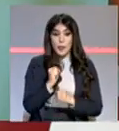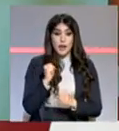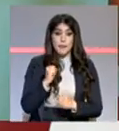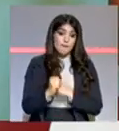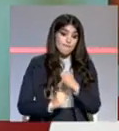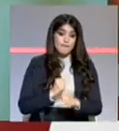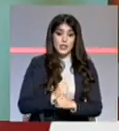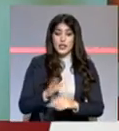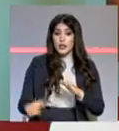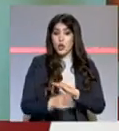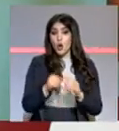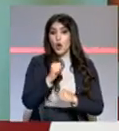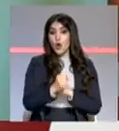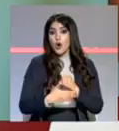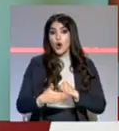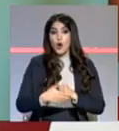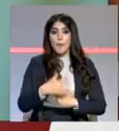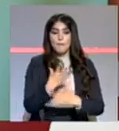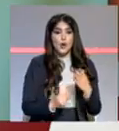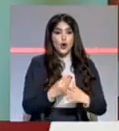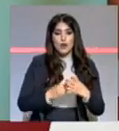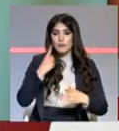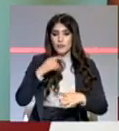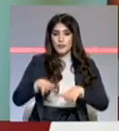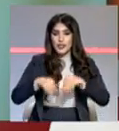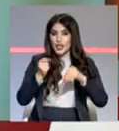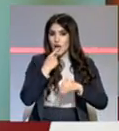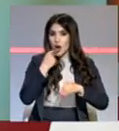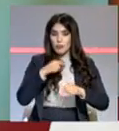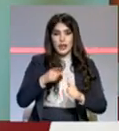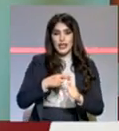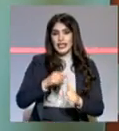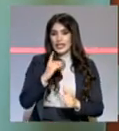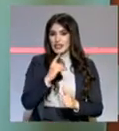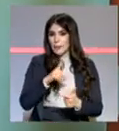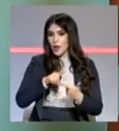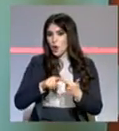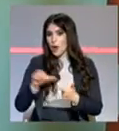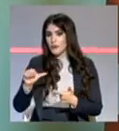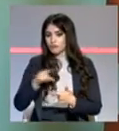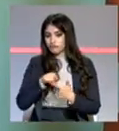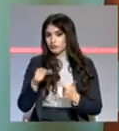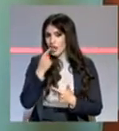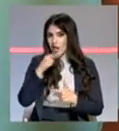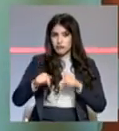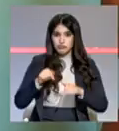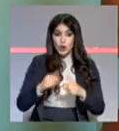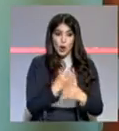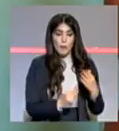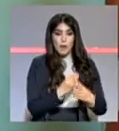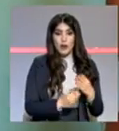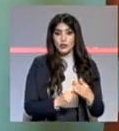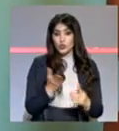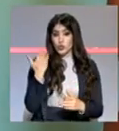وهي غياب او نقص أسمدة خاصة مادتي دي بي ولامونيتر. تم تزويد الجهة بتقريبا 3000